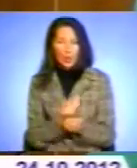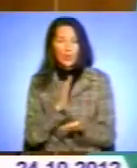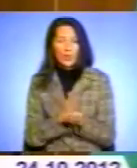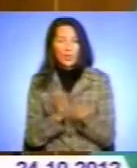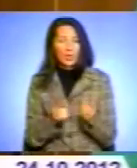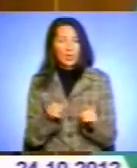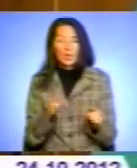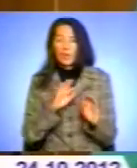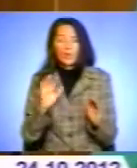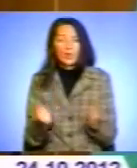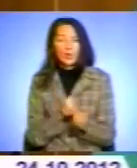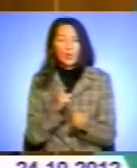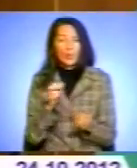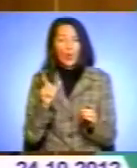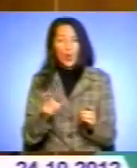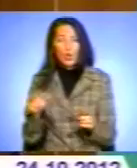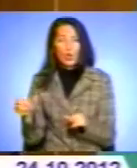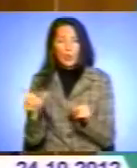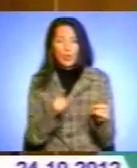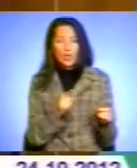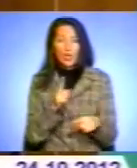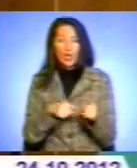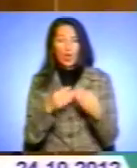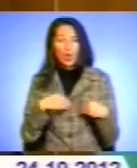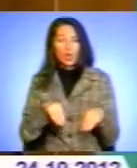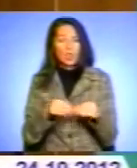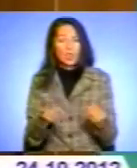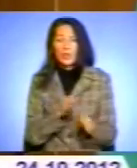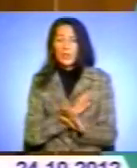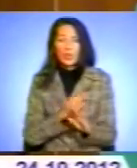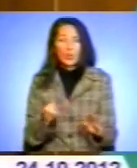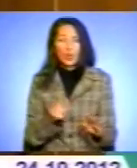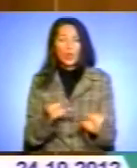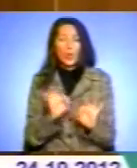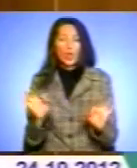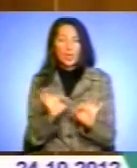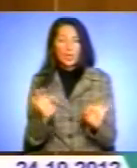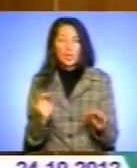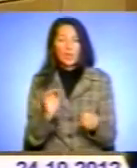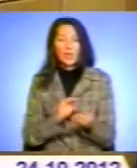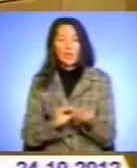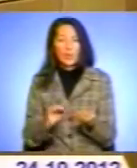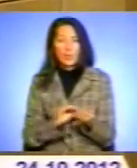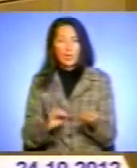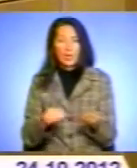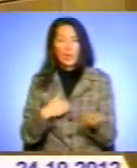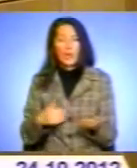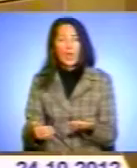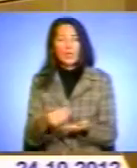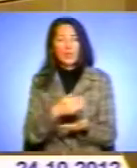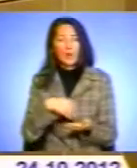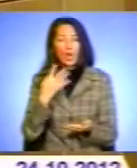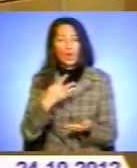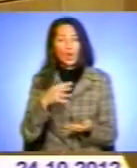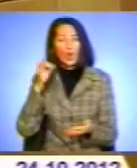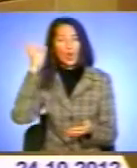не вдалося, бо люди повиїжджали, і родини навіть не було, щоб розказали і написали. Ми зібрали 40